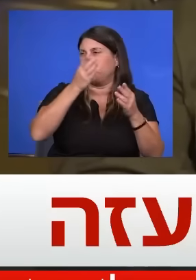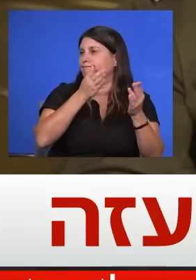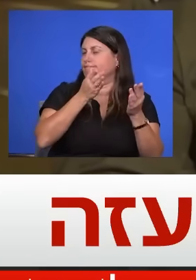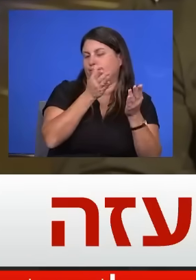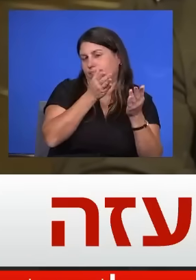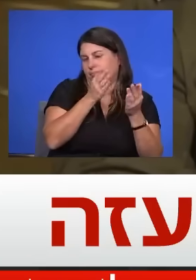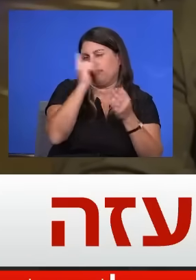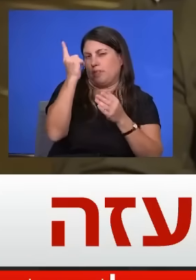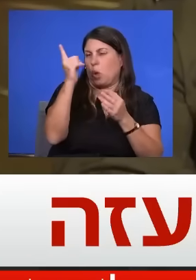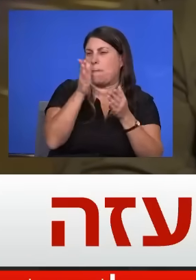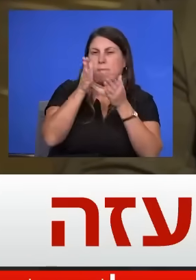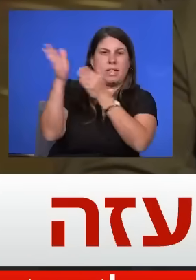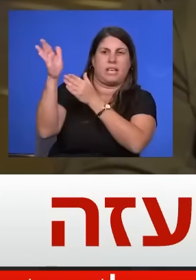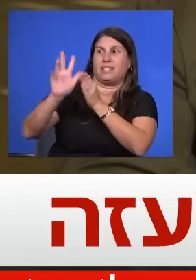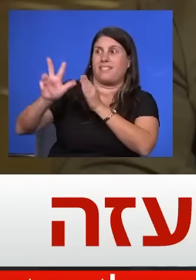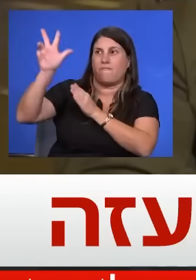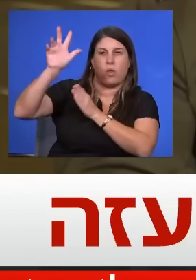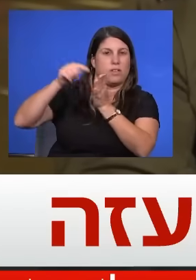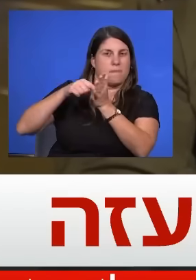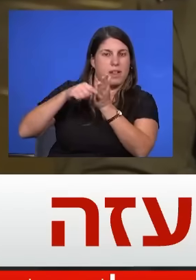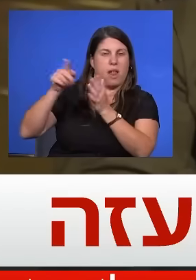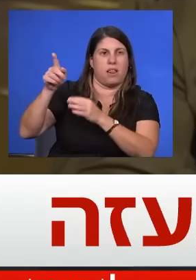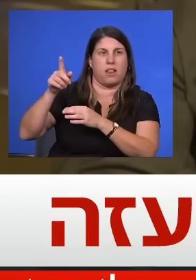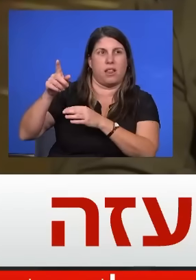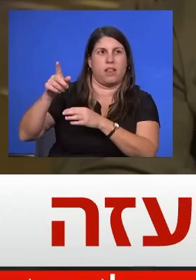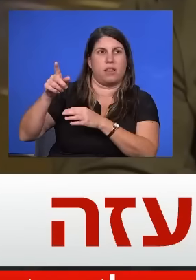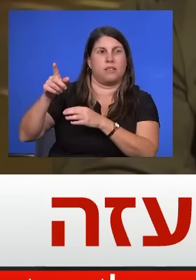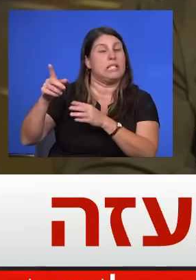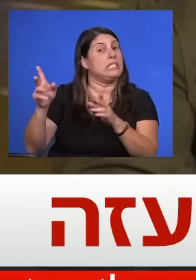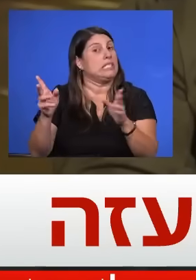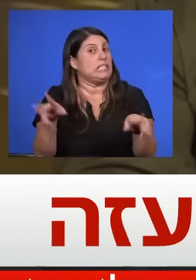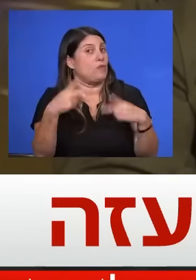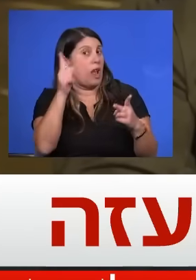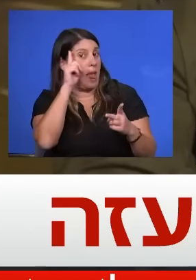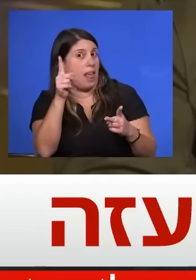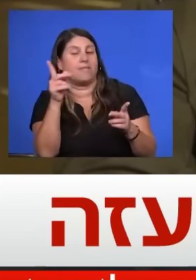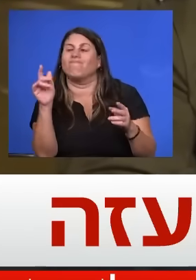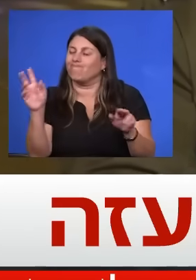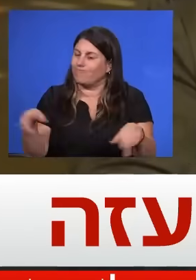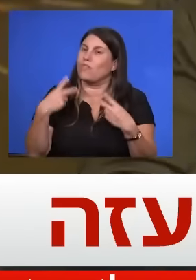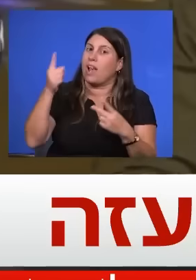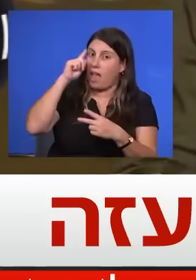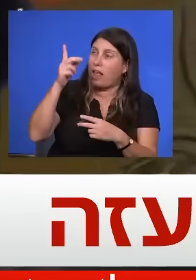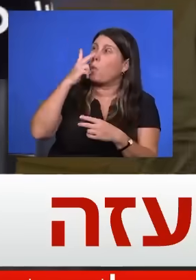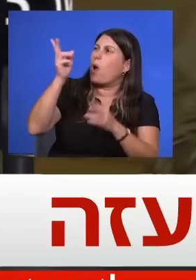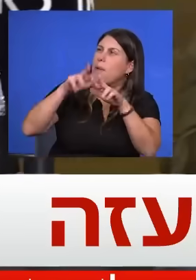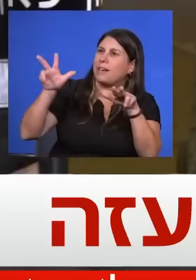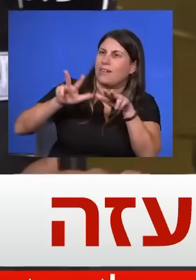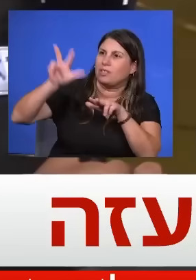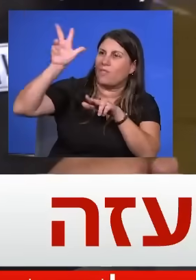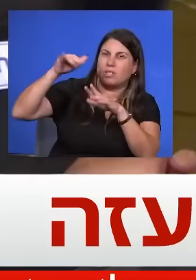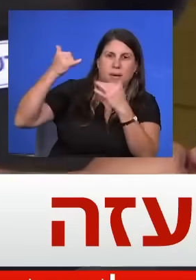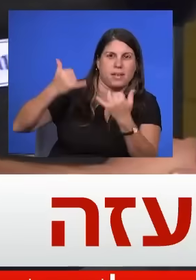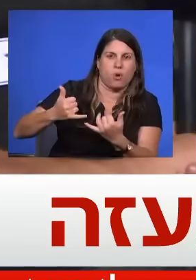כי אנחנו לא יודעים... אי אפשר לדעת. אי אפשר לדעת מאיפה. ואנחנו רואים את המצב בצפון גם היום, ואנחנו מוכנים